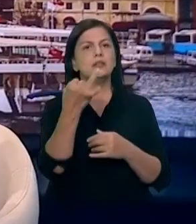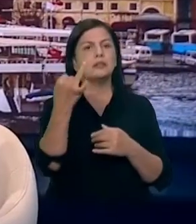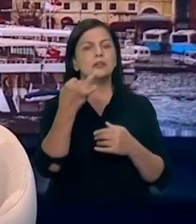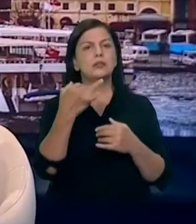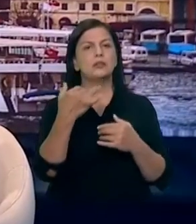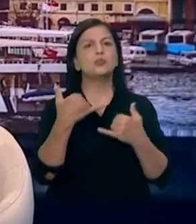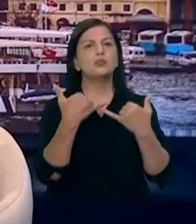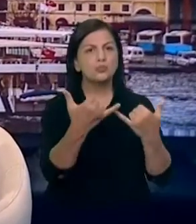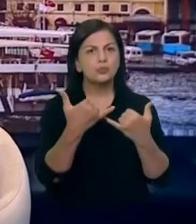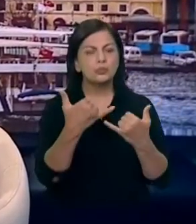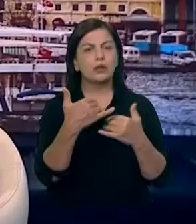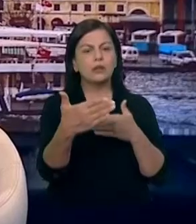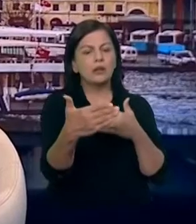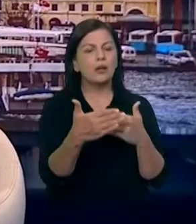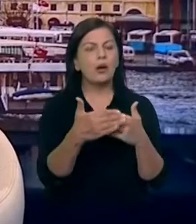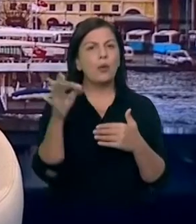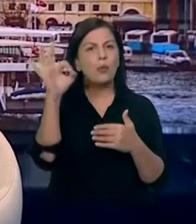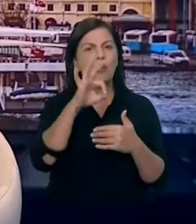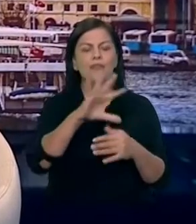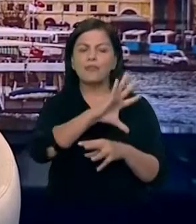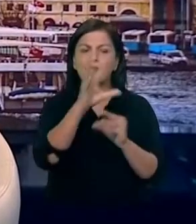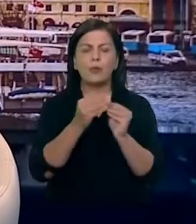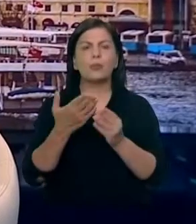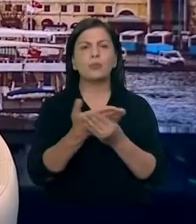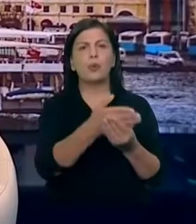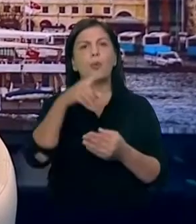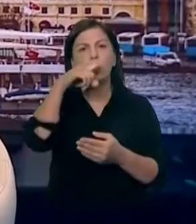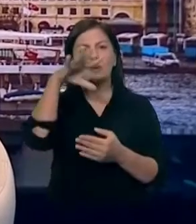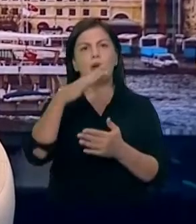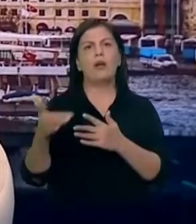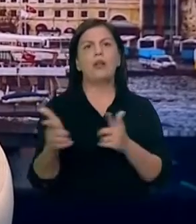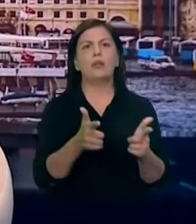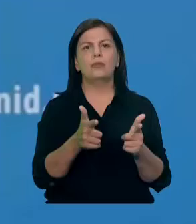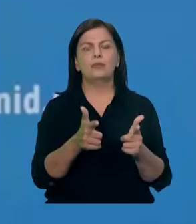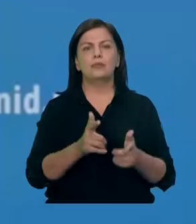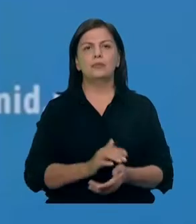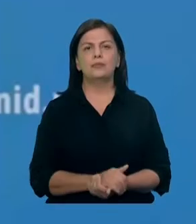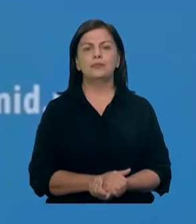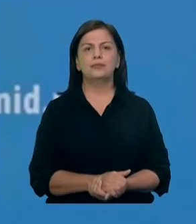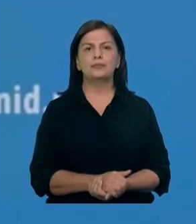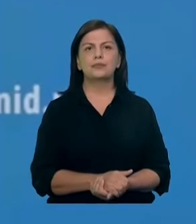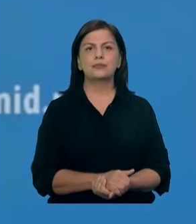almaqla yaxınlaşması üçün hər cür kömək etməyə hazırdır.